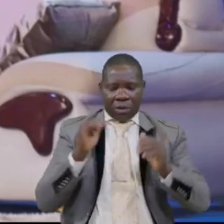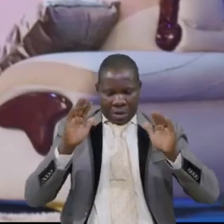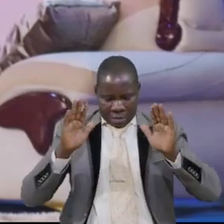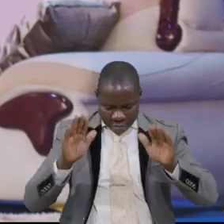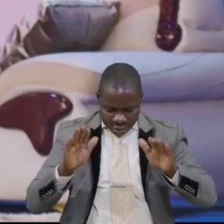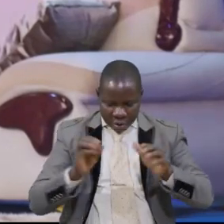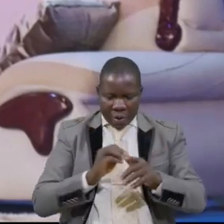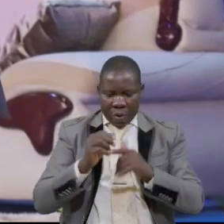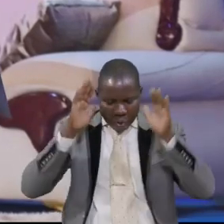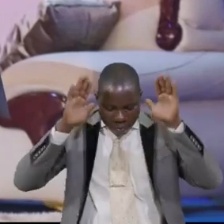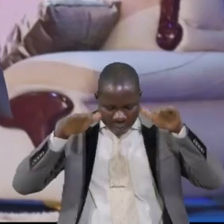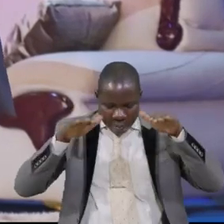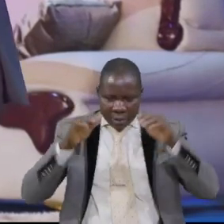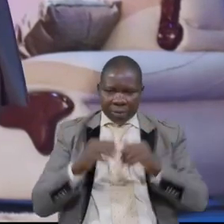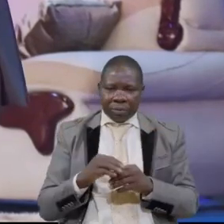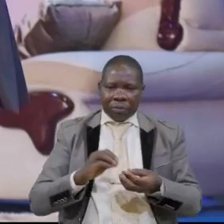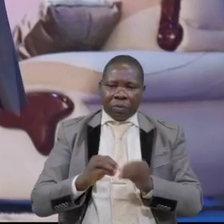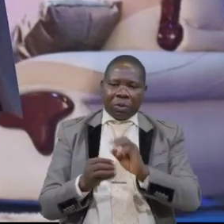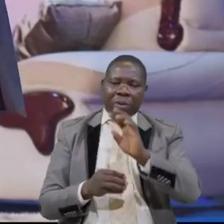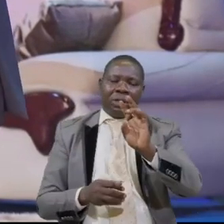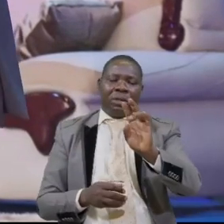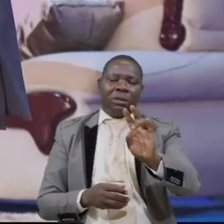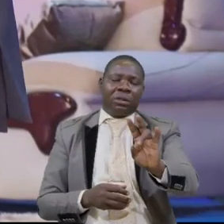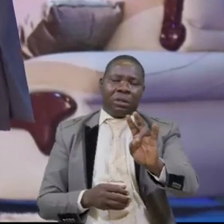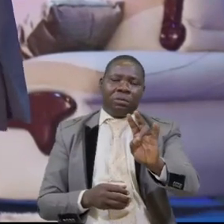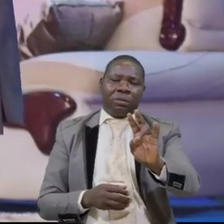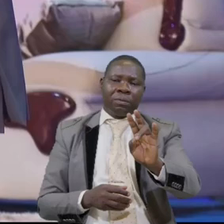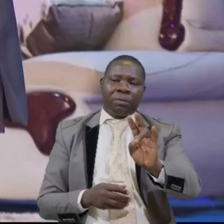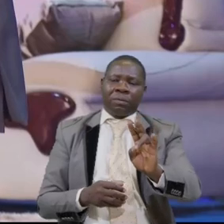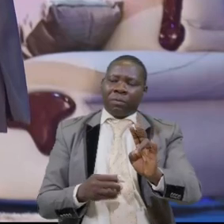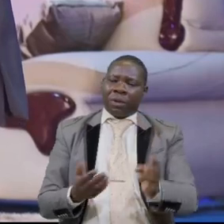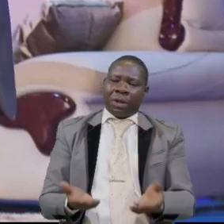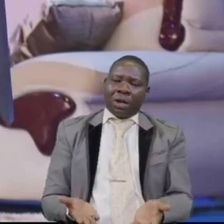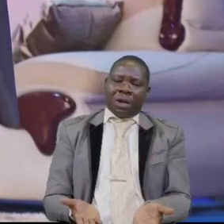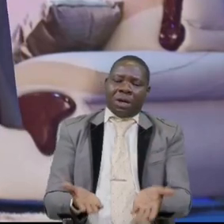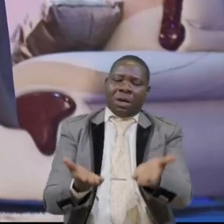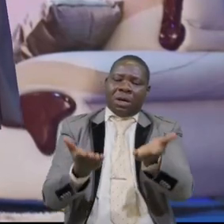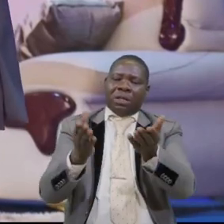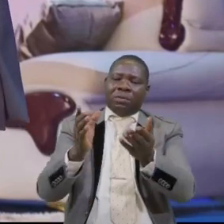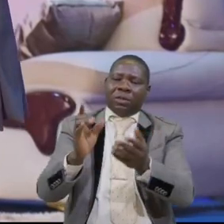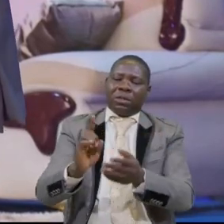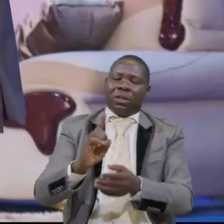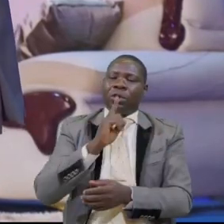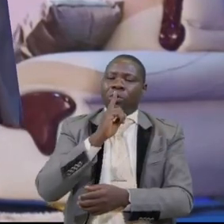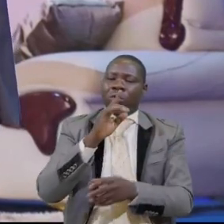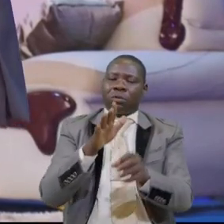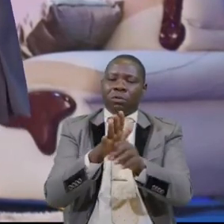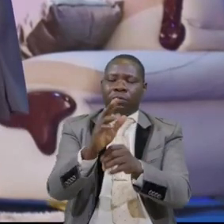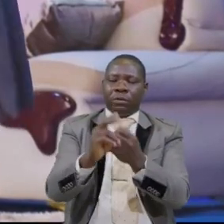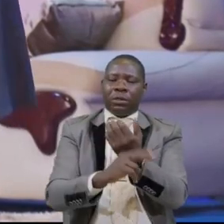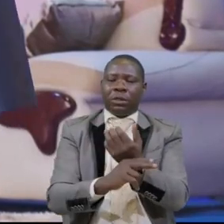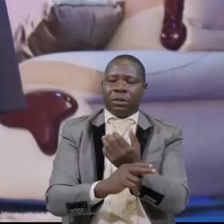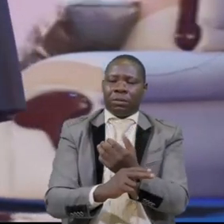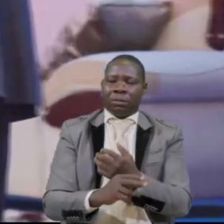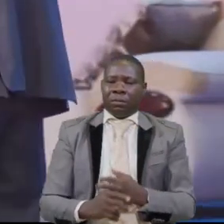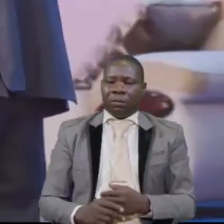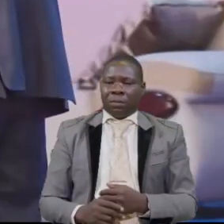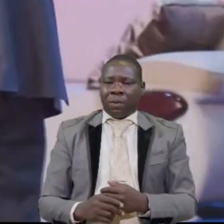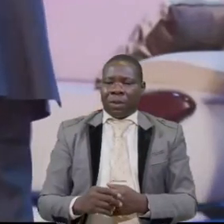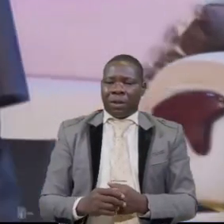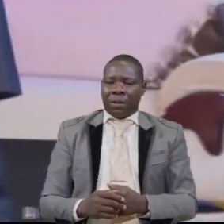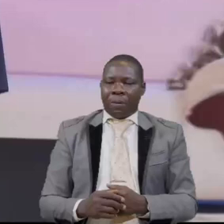pas. Septièmement, il avait une sincérité élevée. Une sincérité élevée. Tout le monde savait